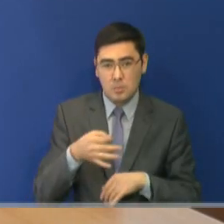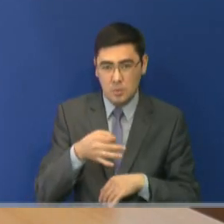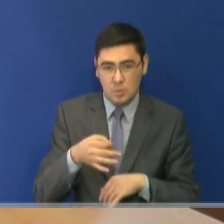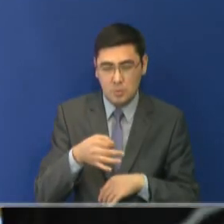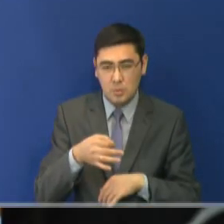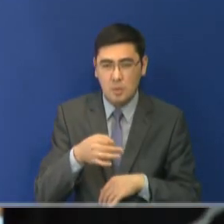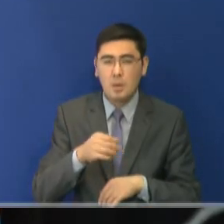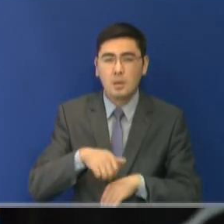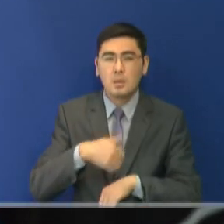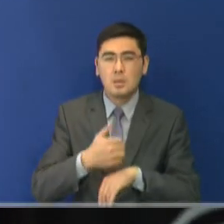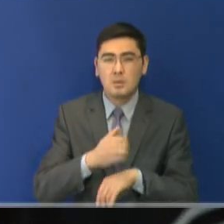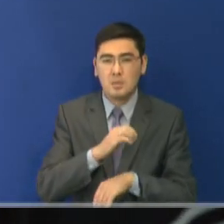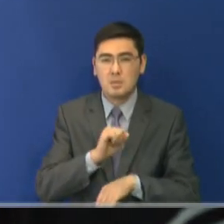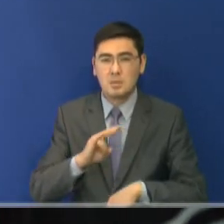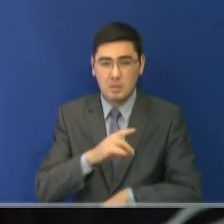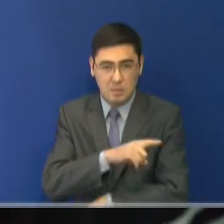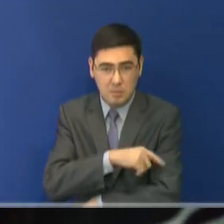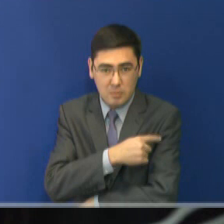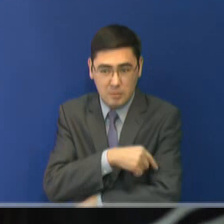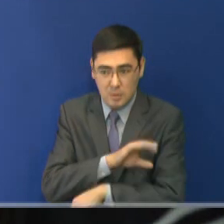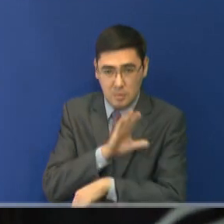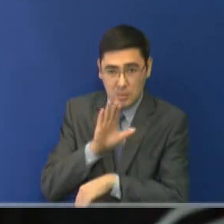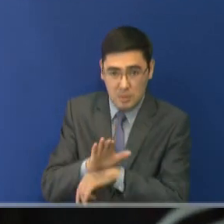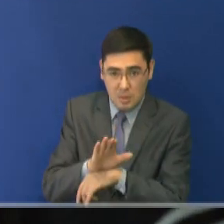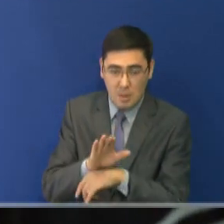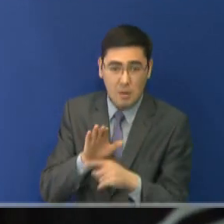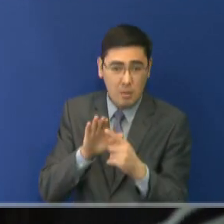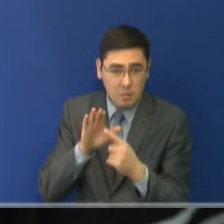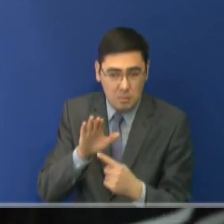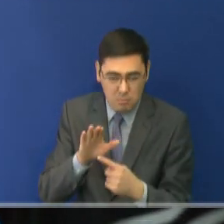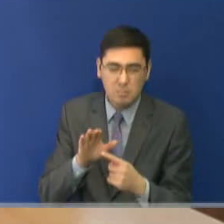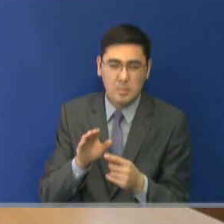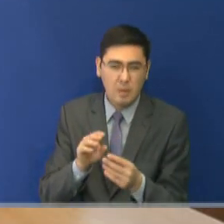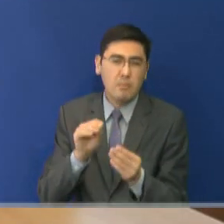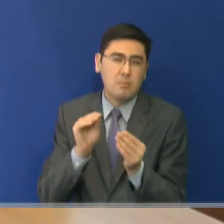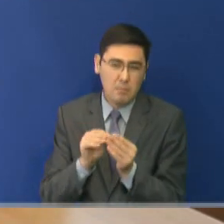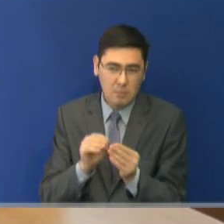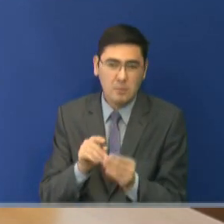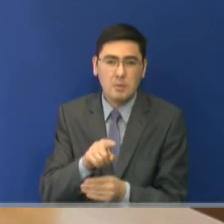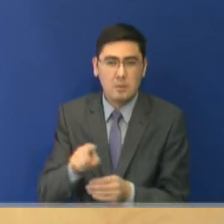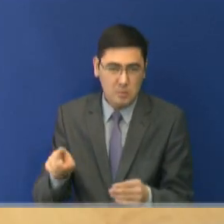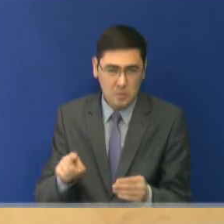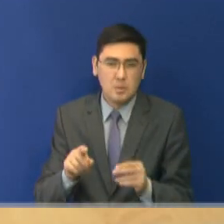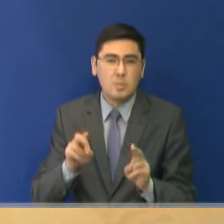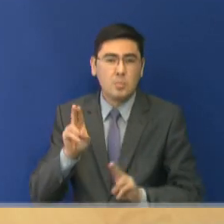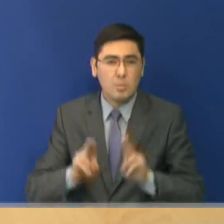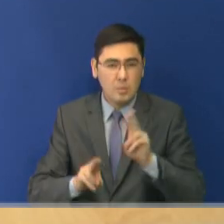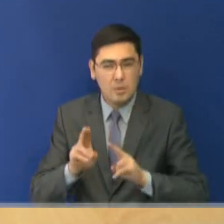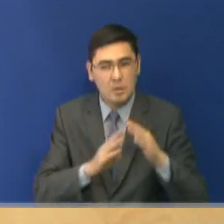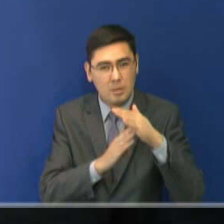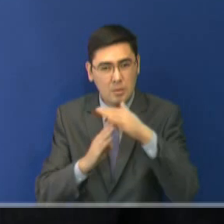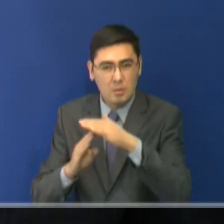накануне, ограничения остались в силе. Соответствующие решения приняты на основе эпидситуации в городе, отметили